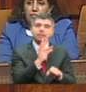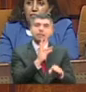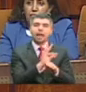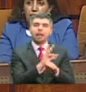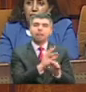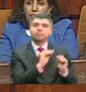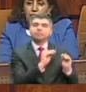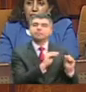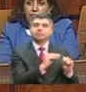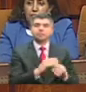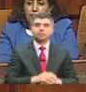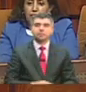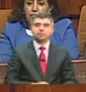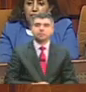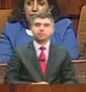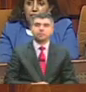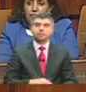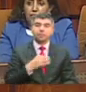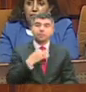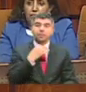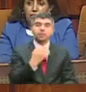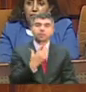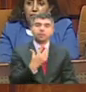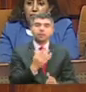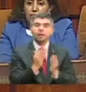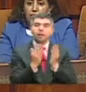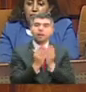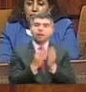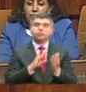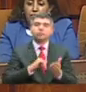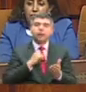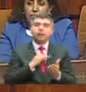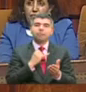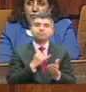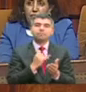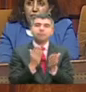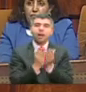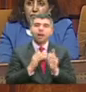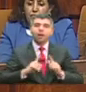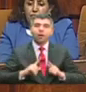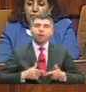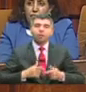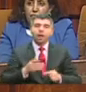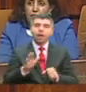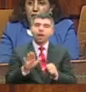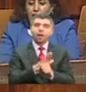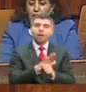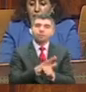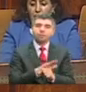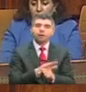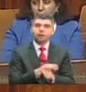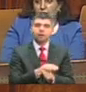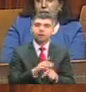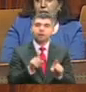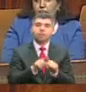العملية. السيد الوزير، الإعداديات الجماعتية تعرف اقتضاد كبير. نعطيك مثال من إقليم فحص